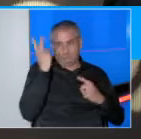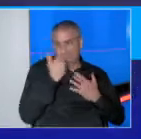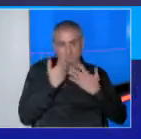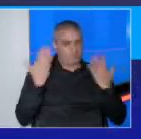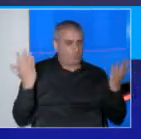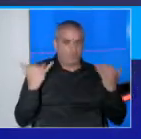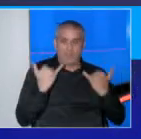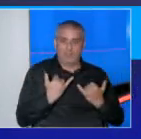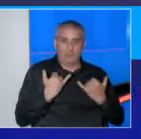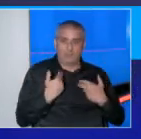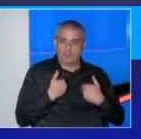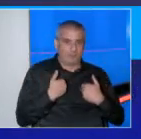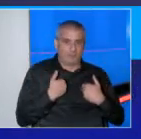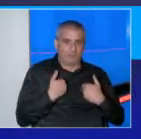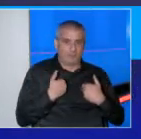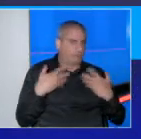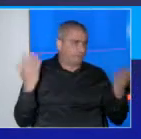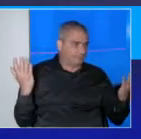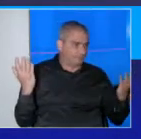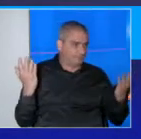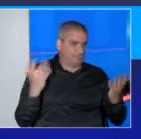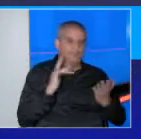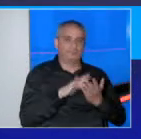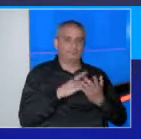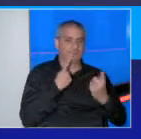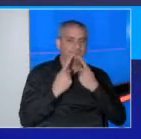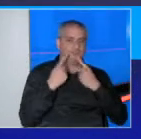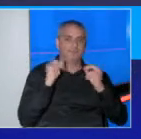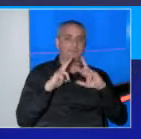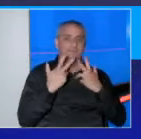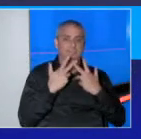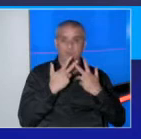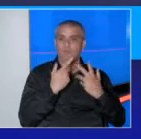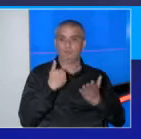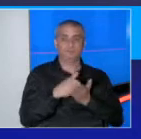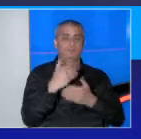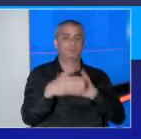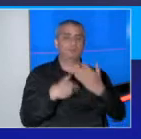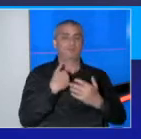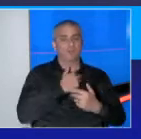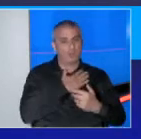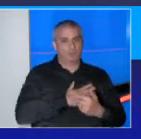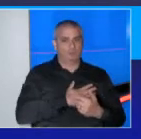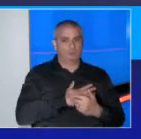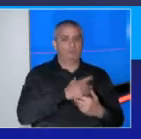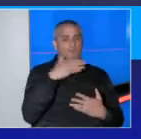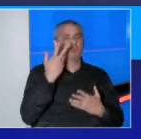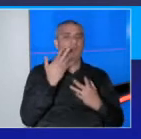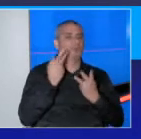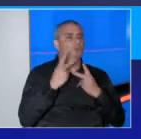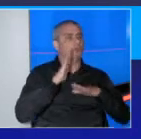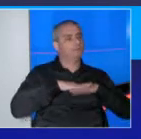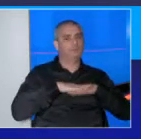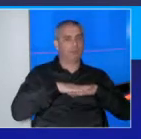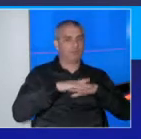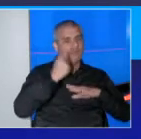מאליו, היום אנחנו למעשה נמצאים בדו שיח עם הציבור, שהוא דו שיח מתמשך, ואנחנו רוצים שהוא יהיה כמה שיותר